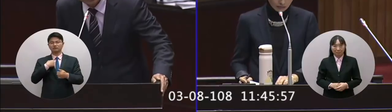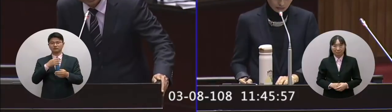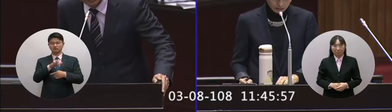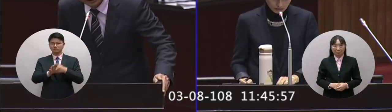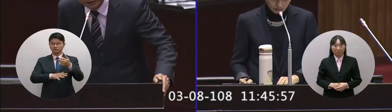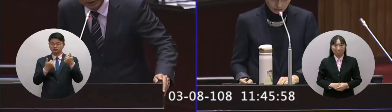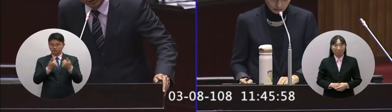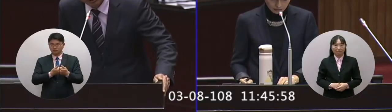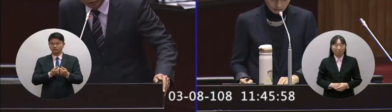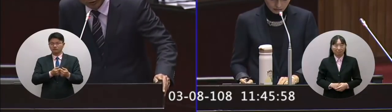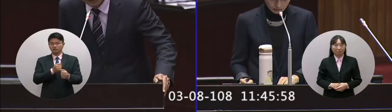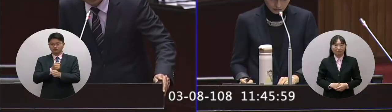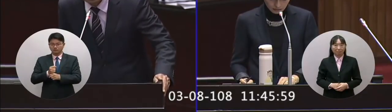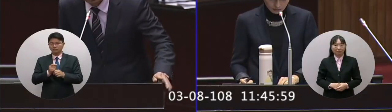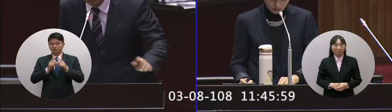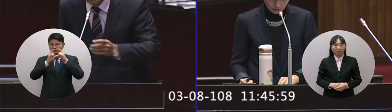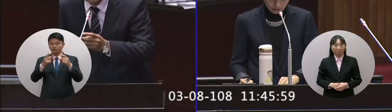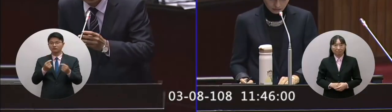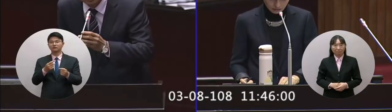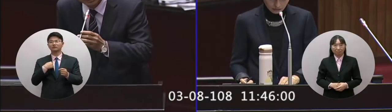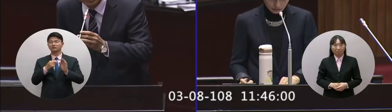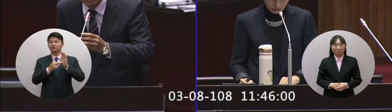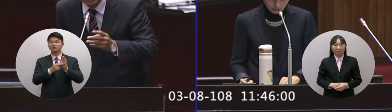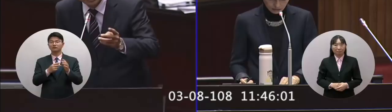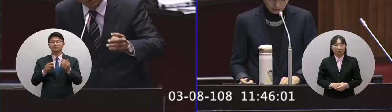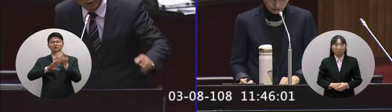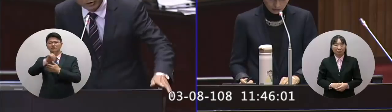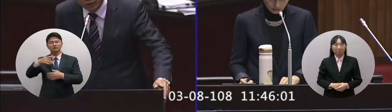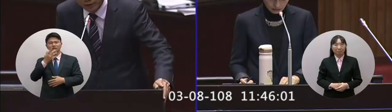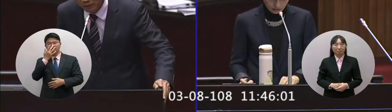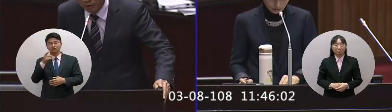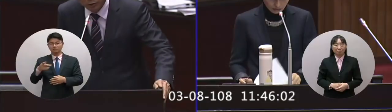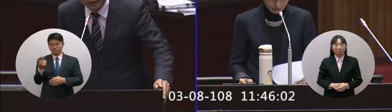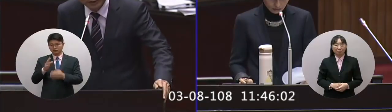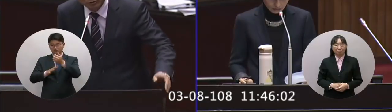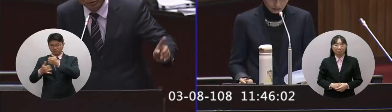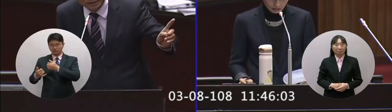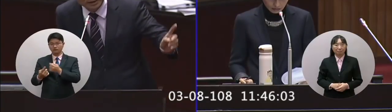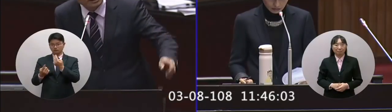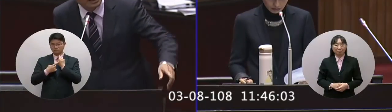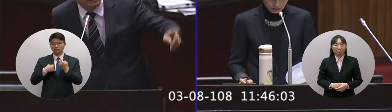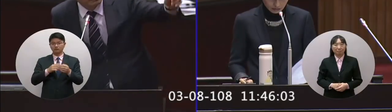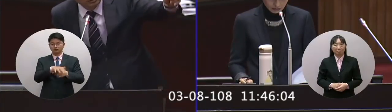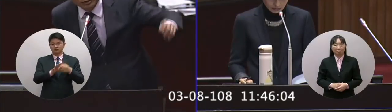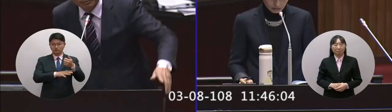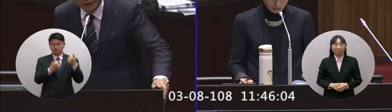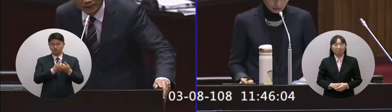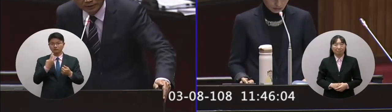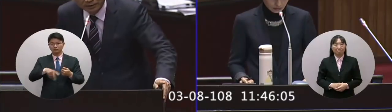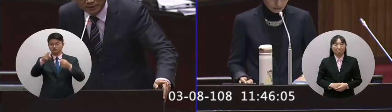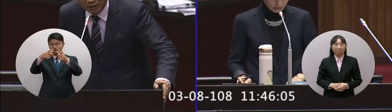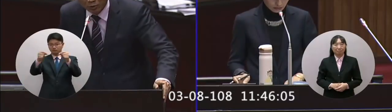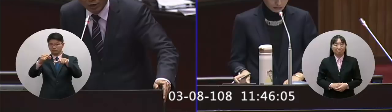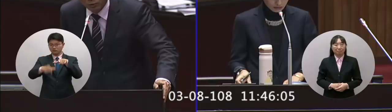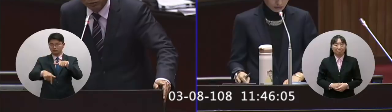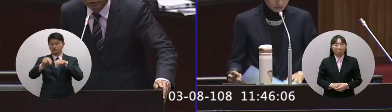积极的这一个正面的回应。我举例来讲好了，外界都不知道两位委员跟农委会跟我们这一家